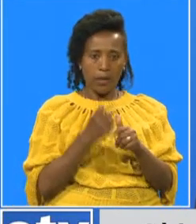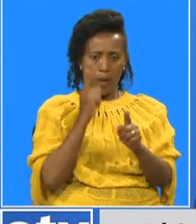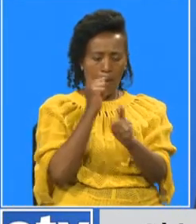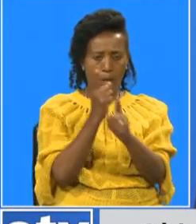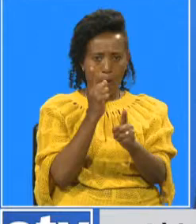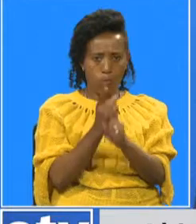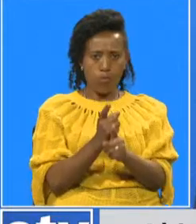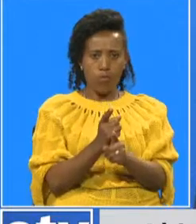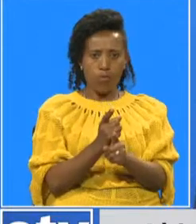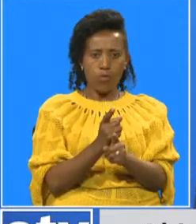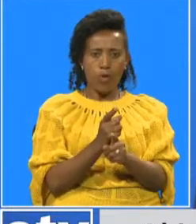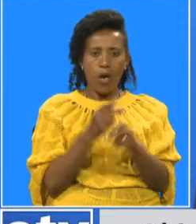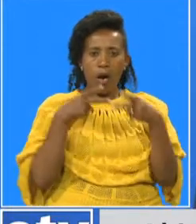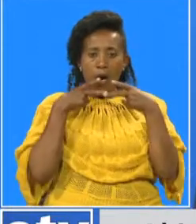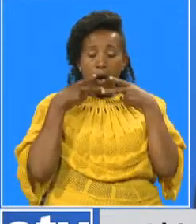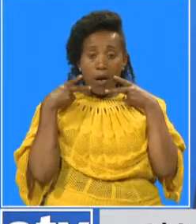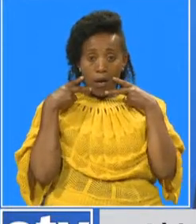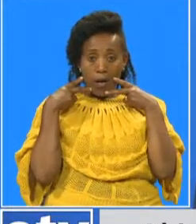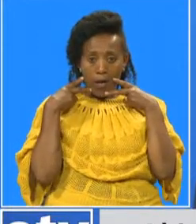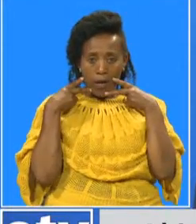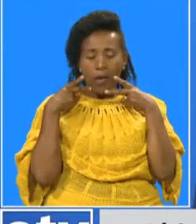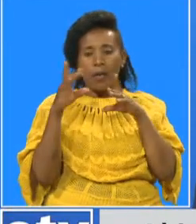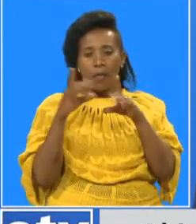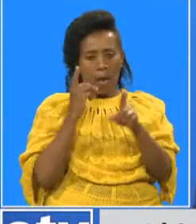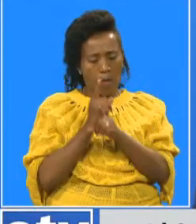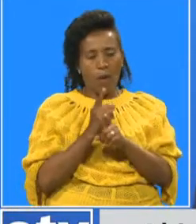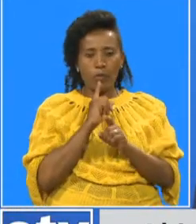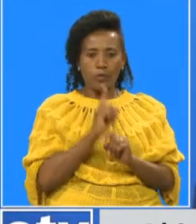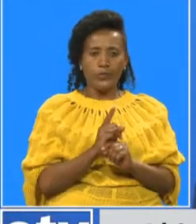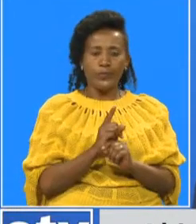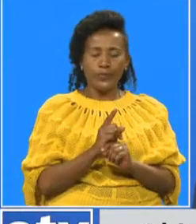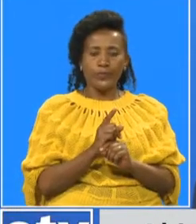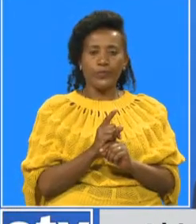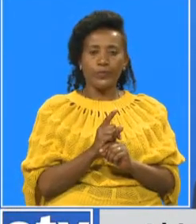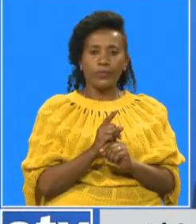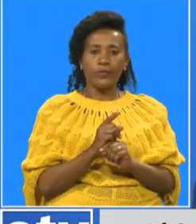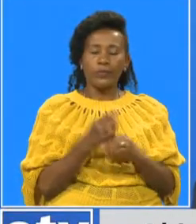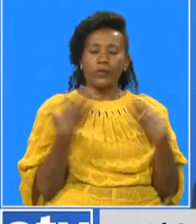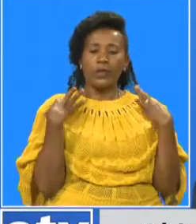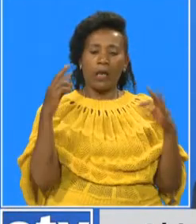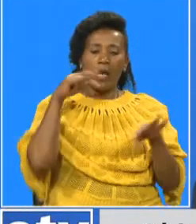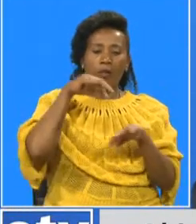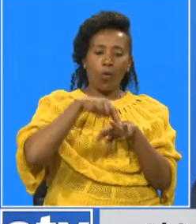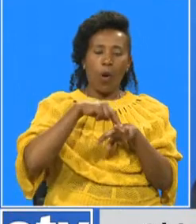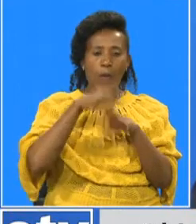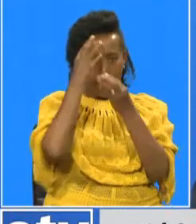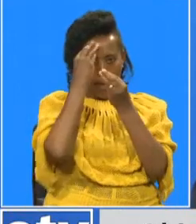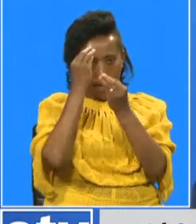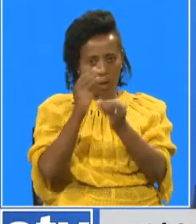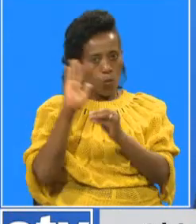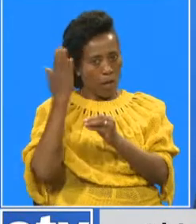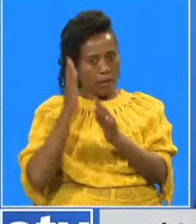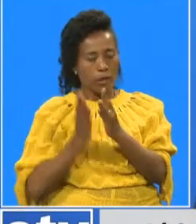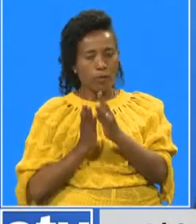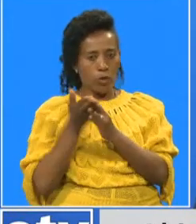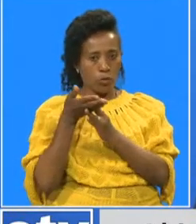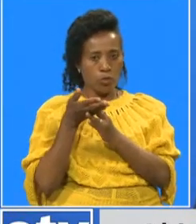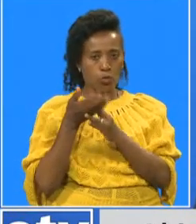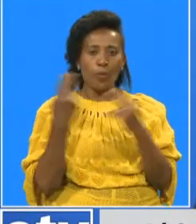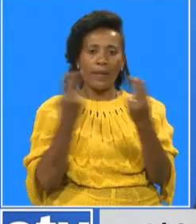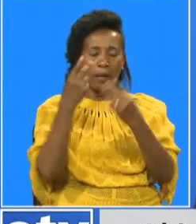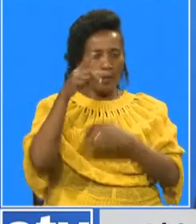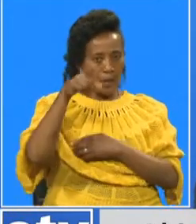በአግባቡ የአፍንጫና የአፍ ማስካቸውን በአግባብ ጤና ተቋማት በሚያሳውቁት አይነት መልኩ